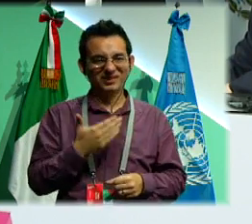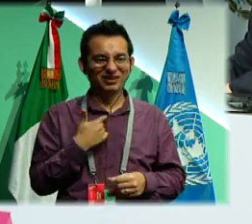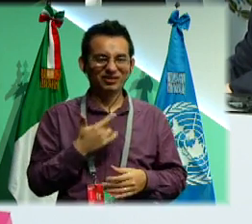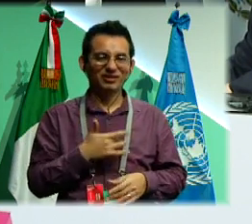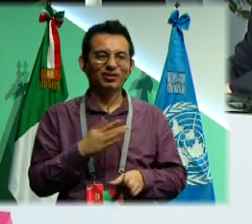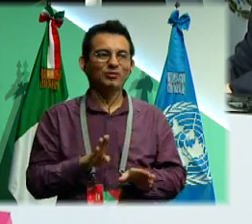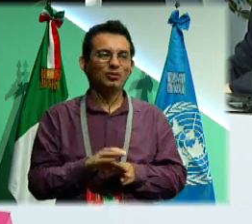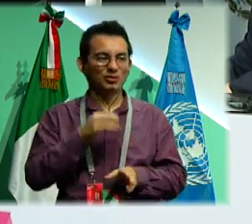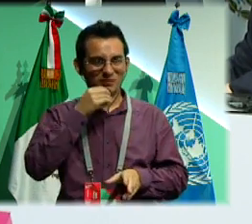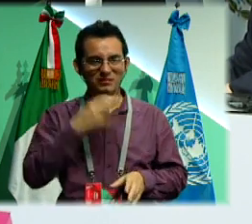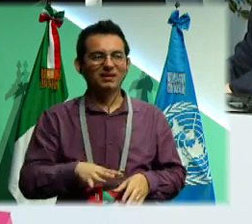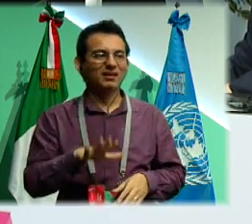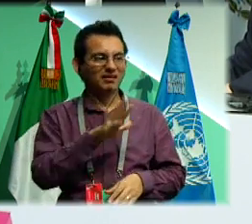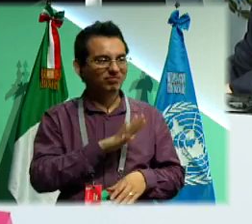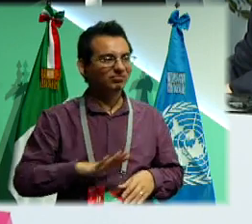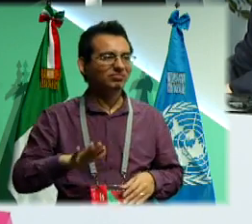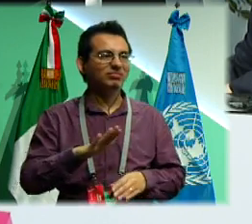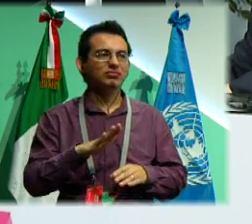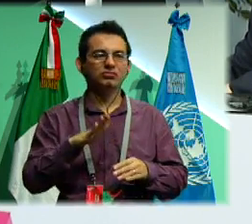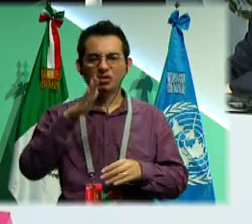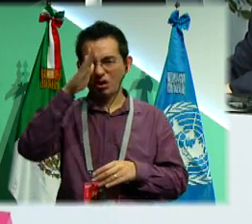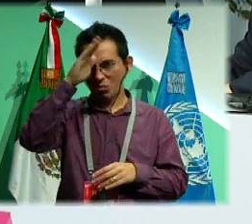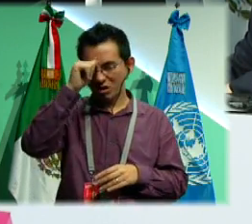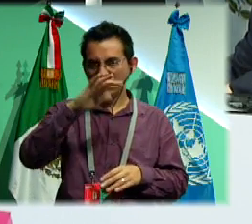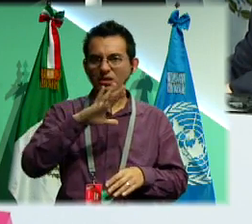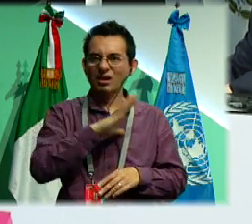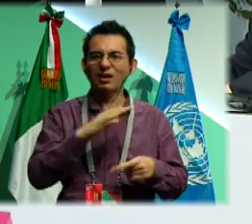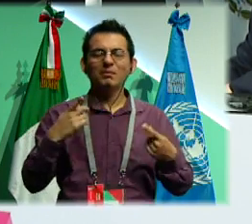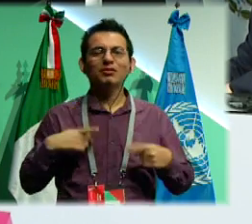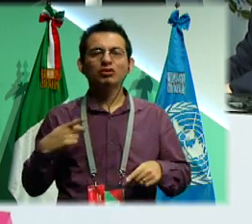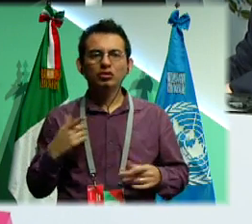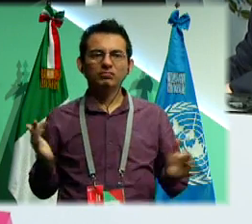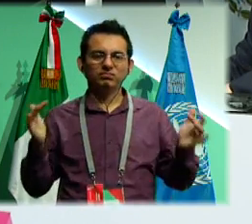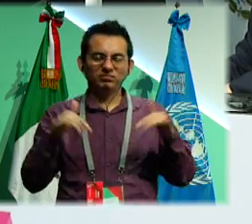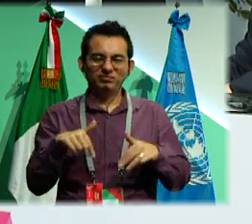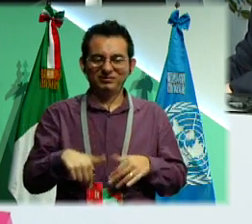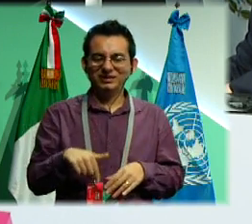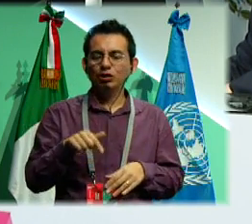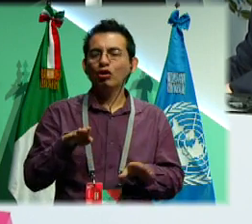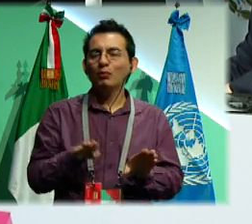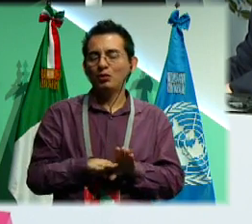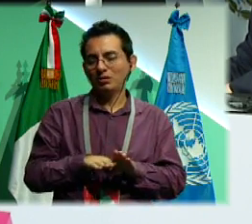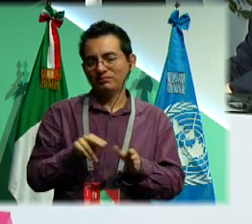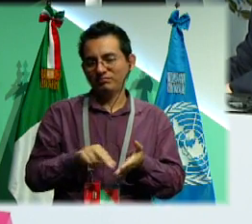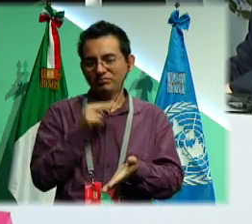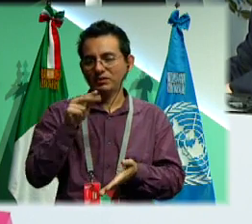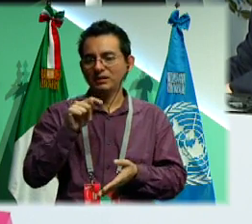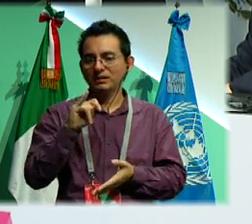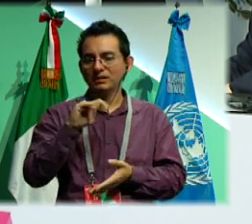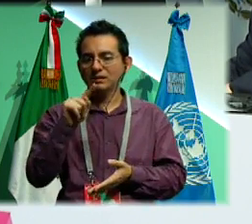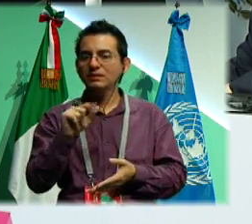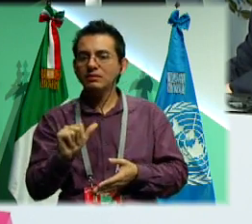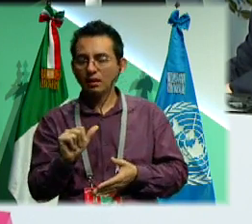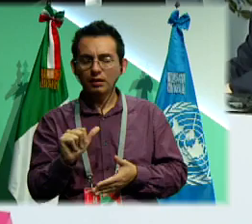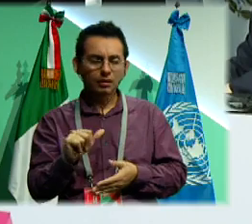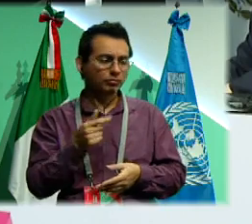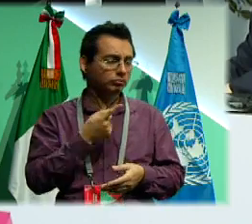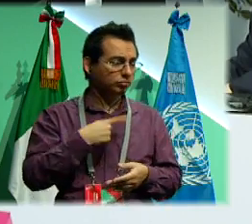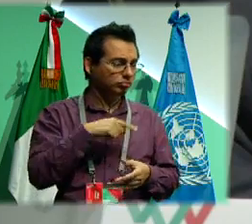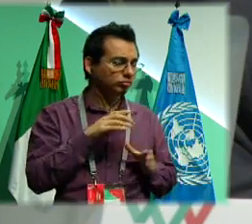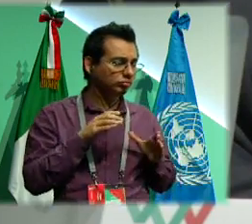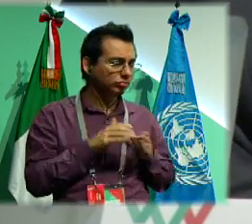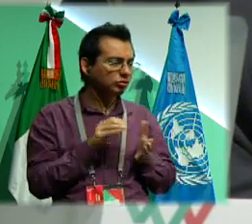des résultats et également des accords en cours dans le cadre du TISA. Et